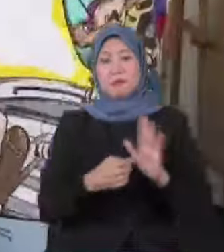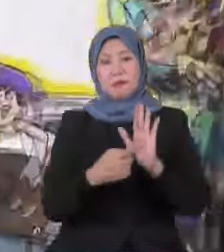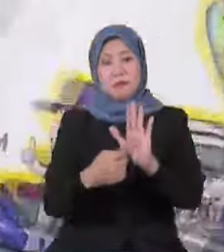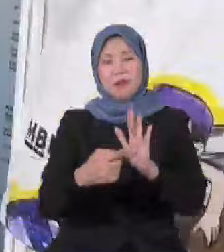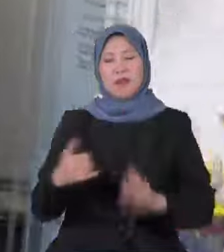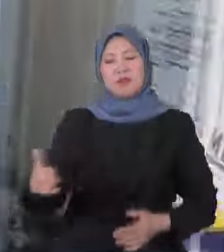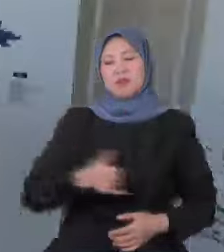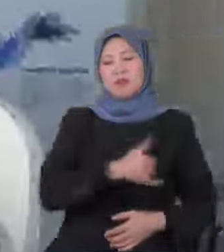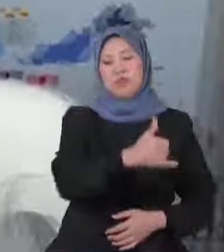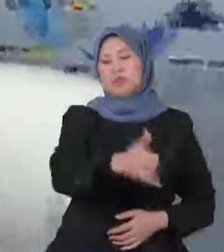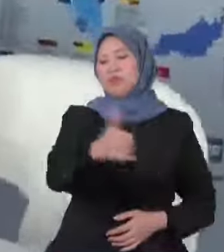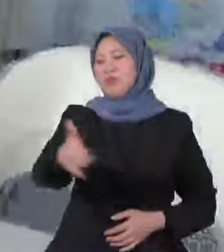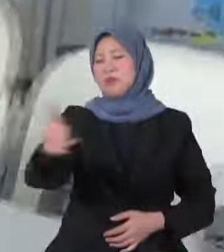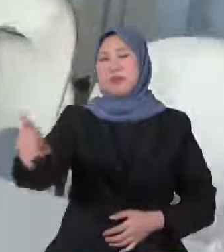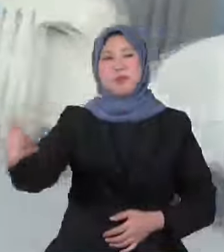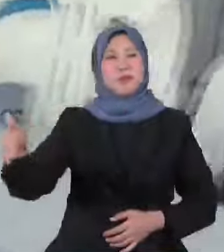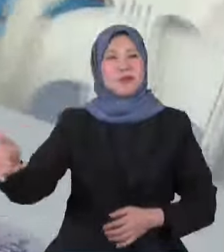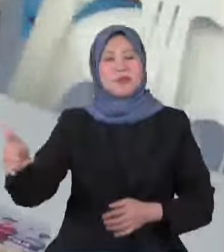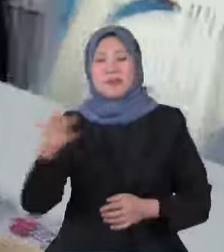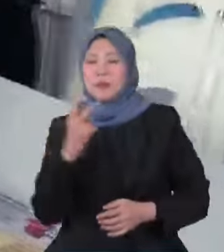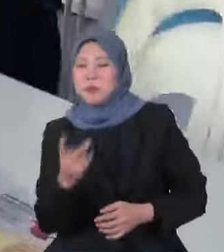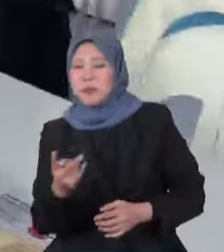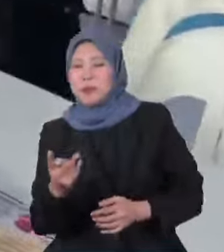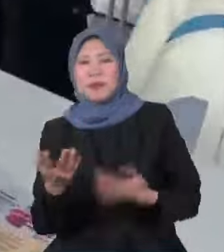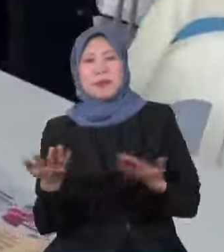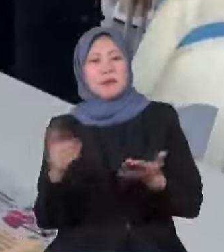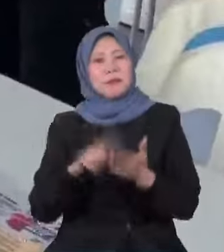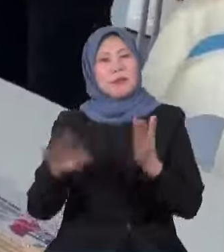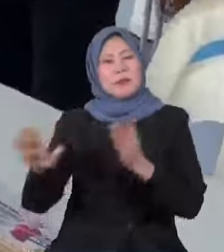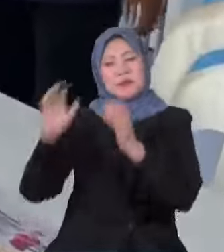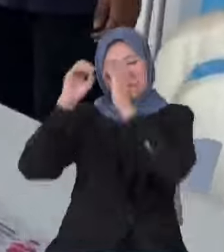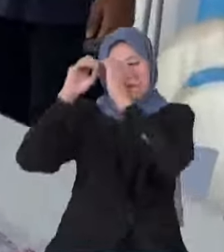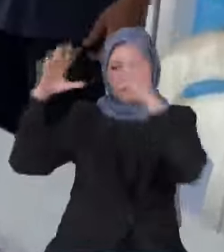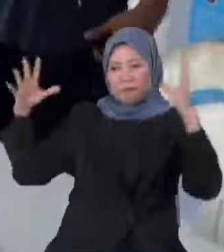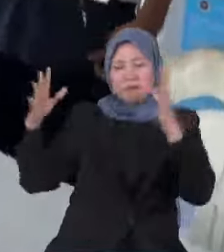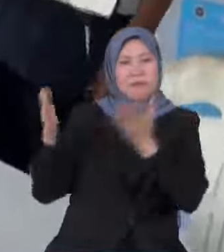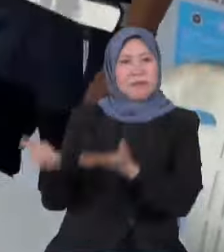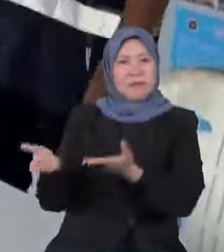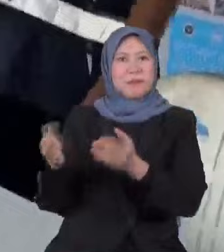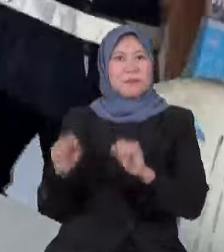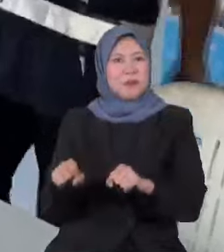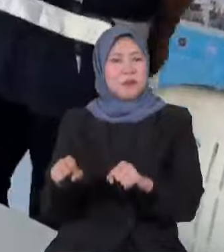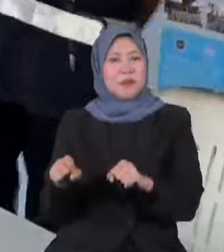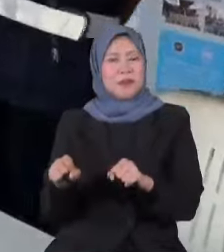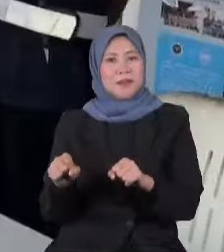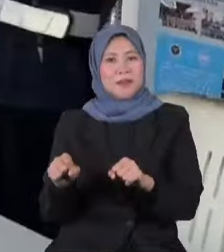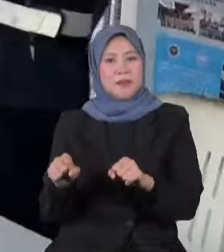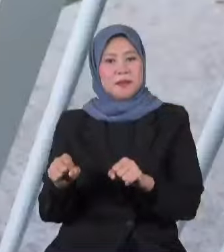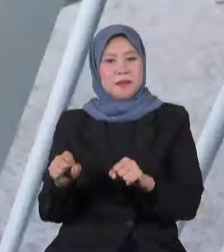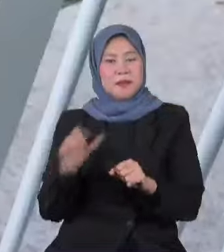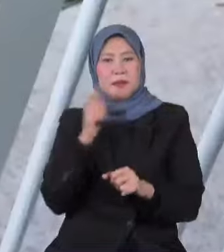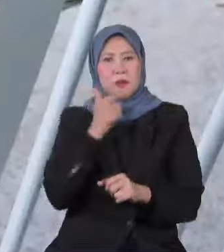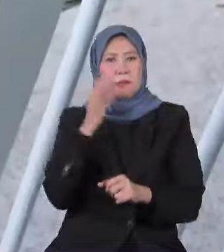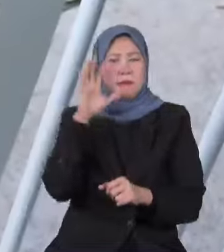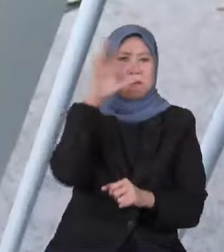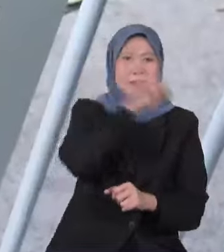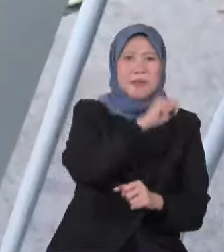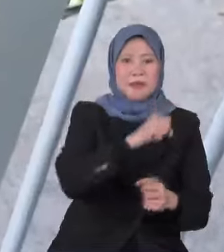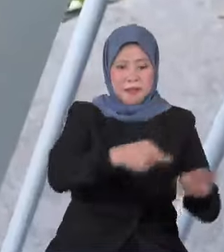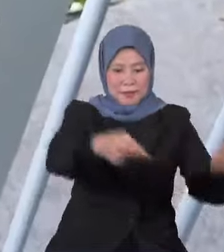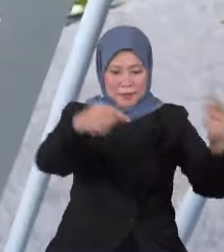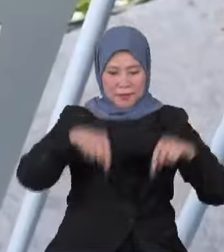akan berpusing-pusing Cik Izwan. Jadi Cik Izwan apa lagi yang perlu kita gambarkan kepada penonton-penonton semua supaya mereka ni tak terlepas untuk